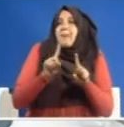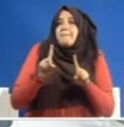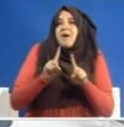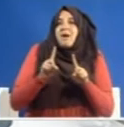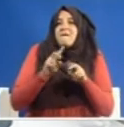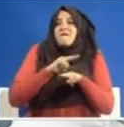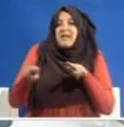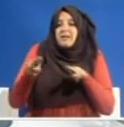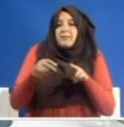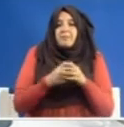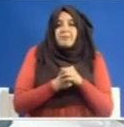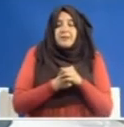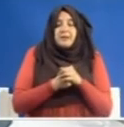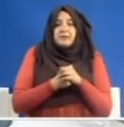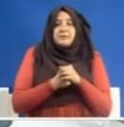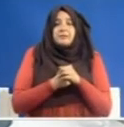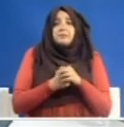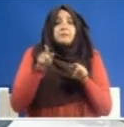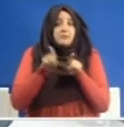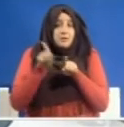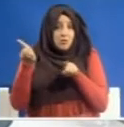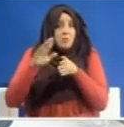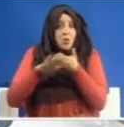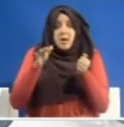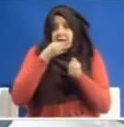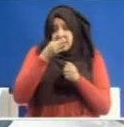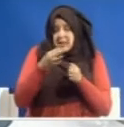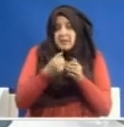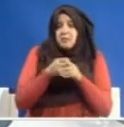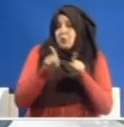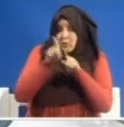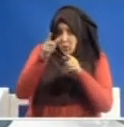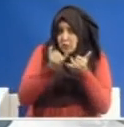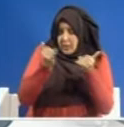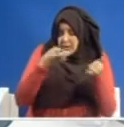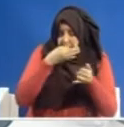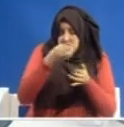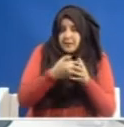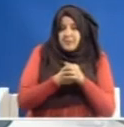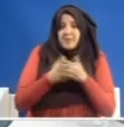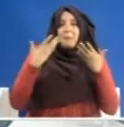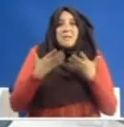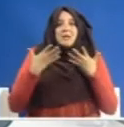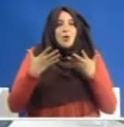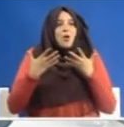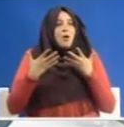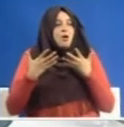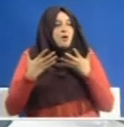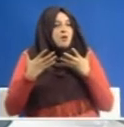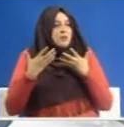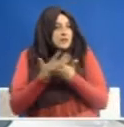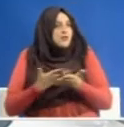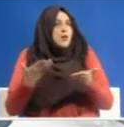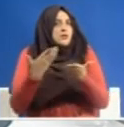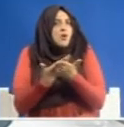كما تفضلتم وتفضل أخي عبد القادر بالبيان، وزمان أفرز جملة